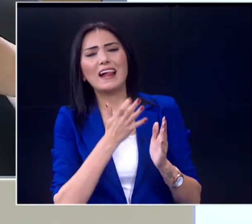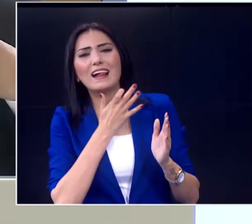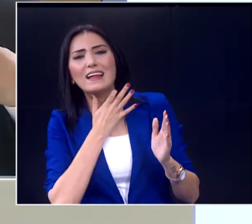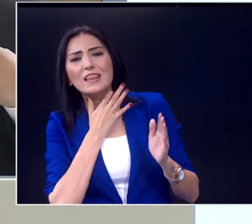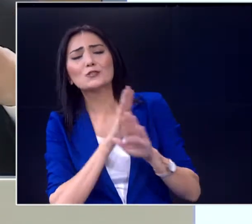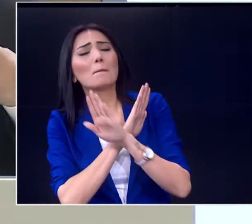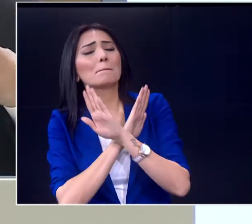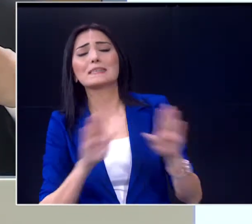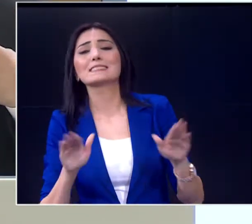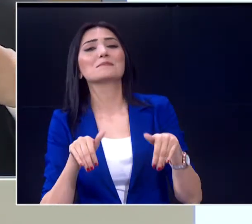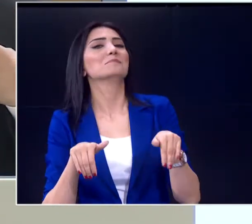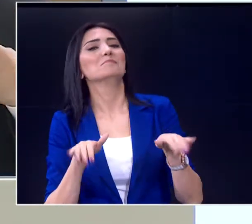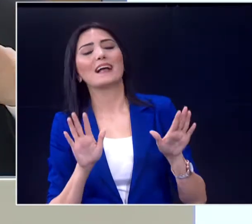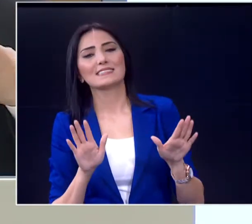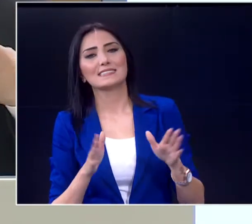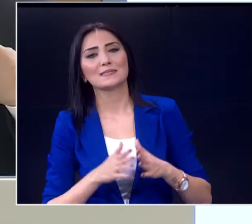ihtiyaçlar bitmez.